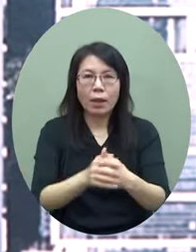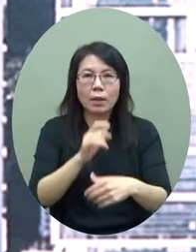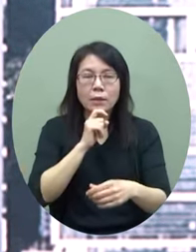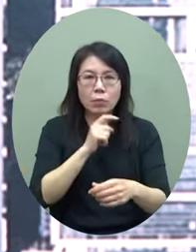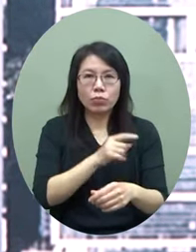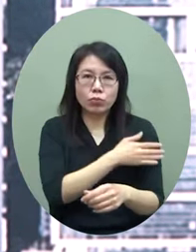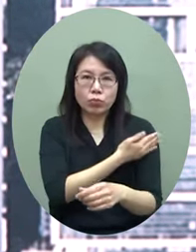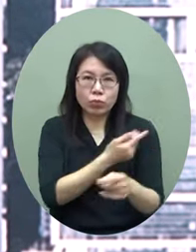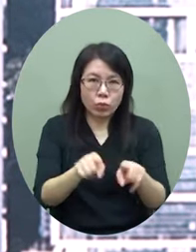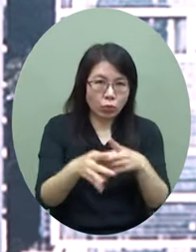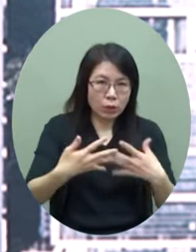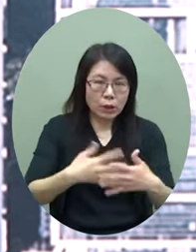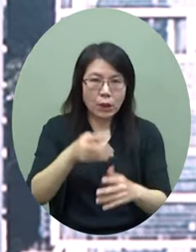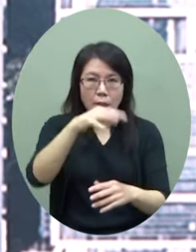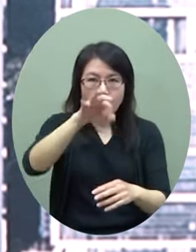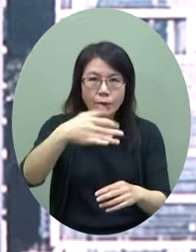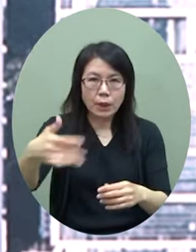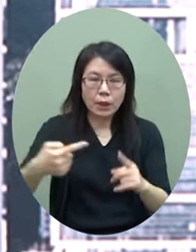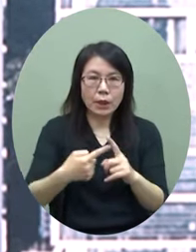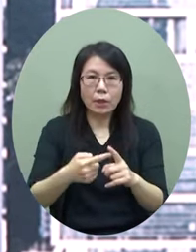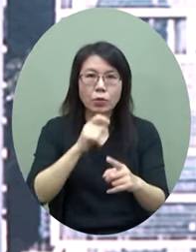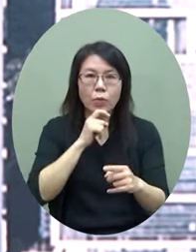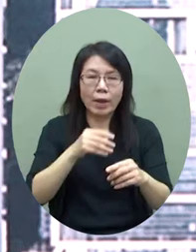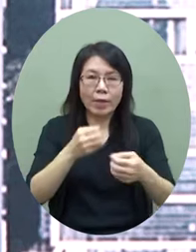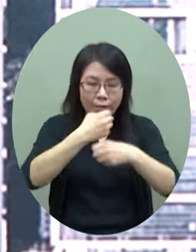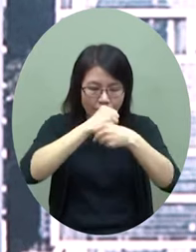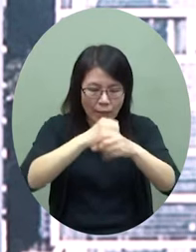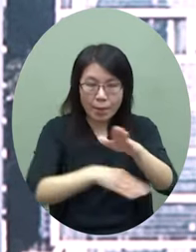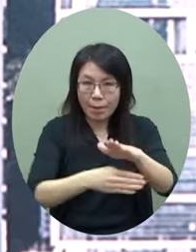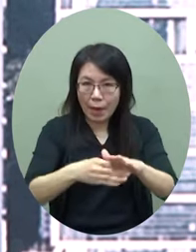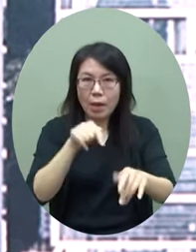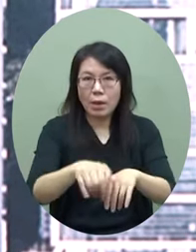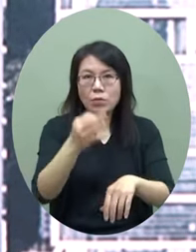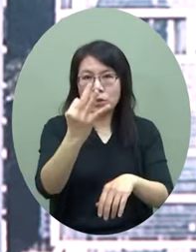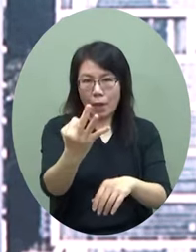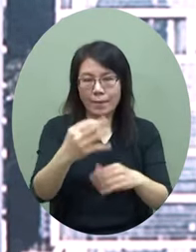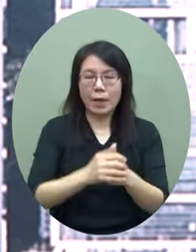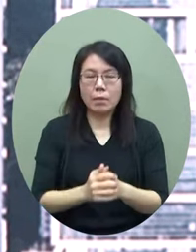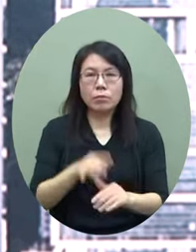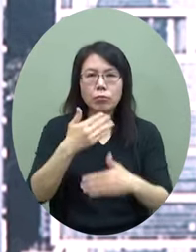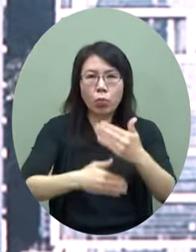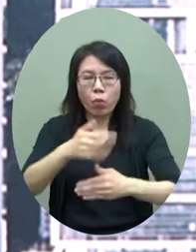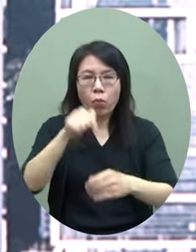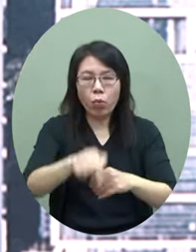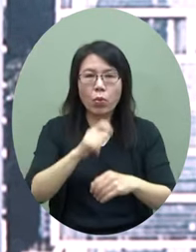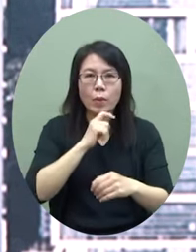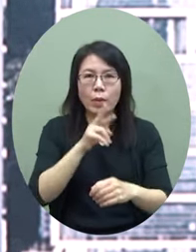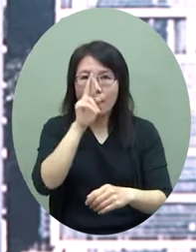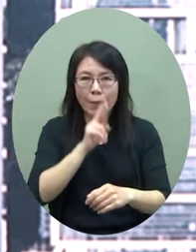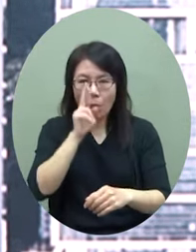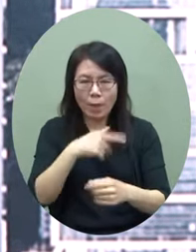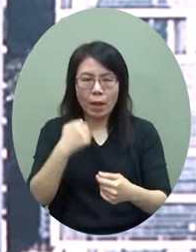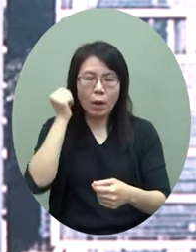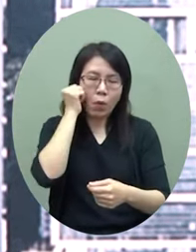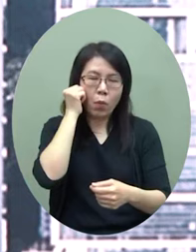個同事和三間化驗所所以在過程中保密難度是